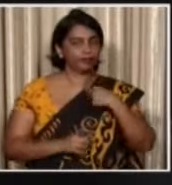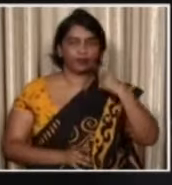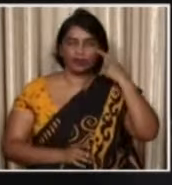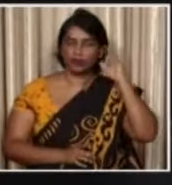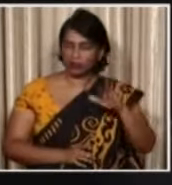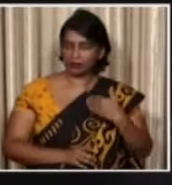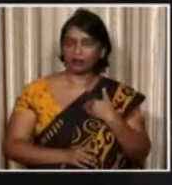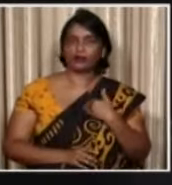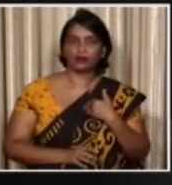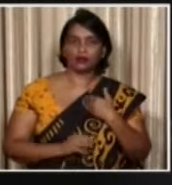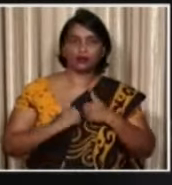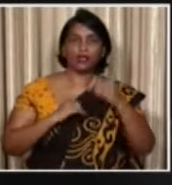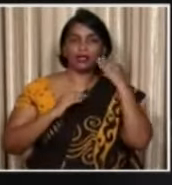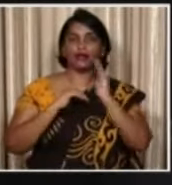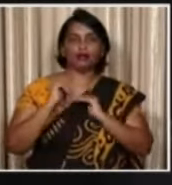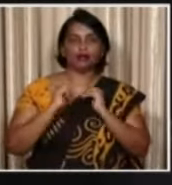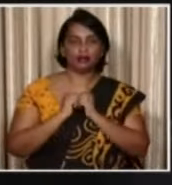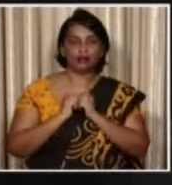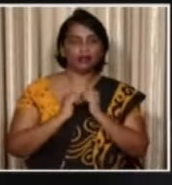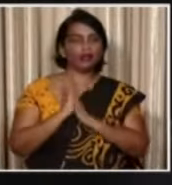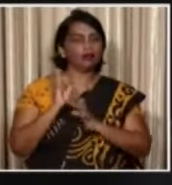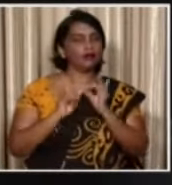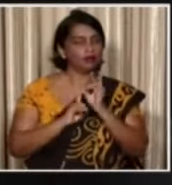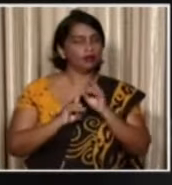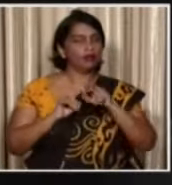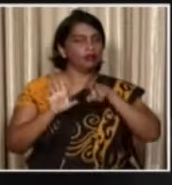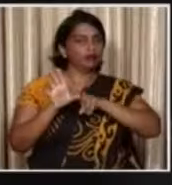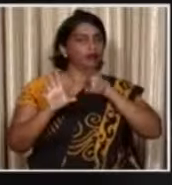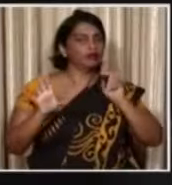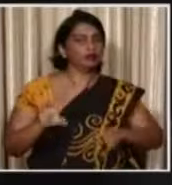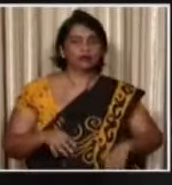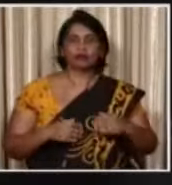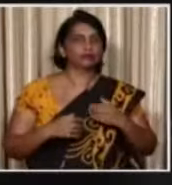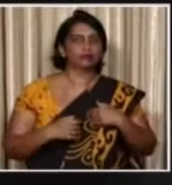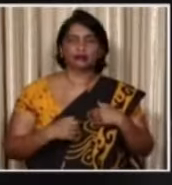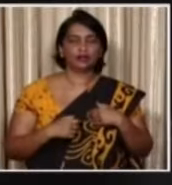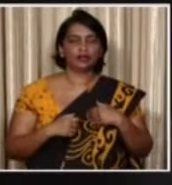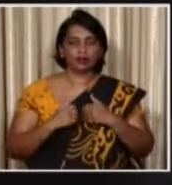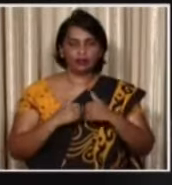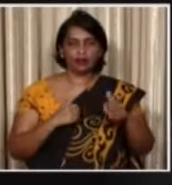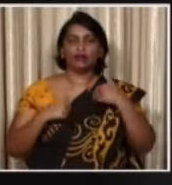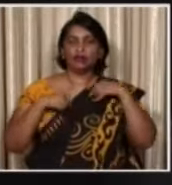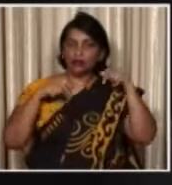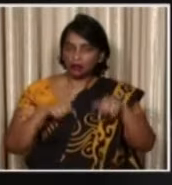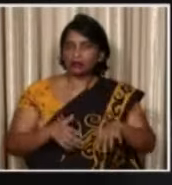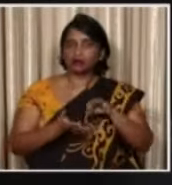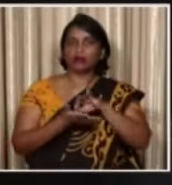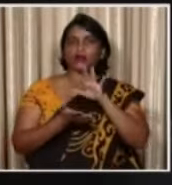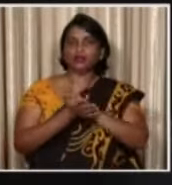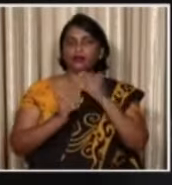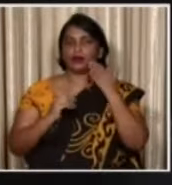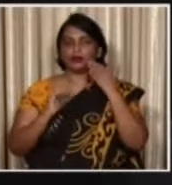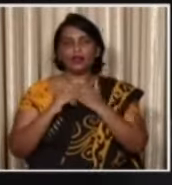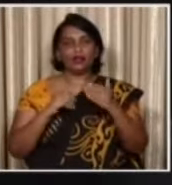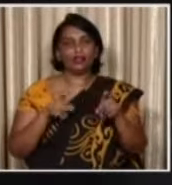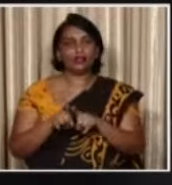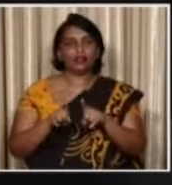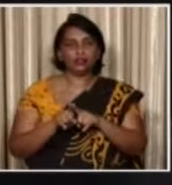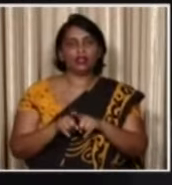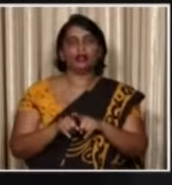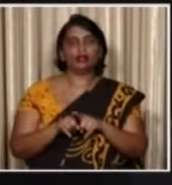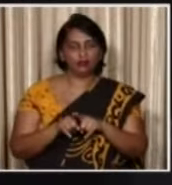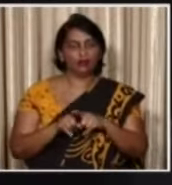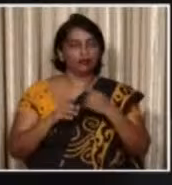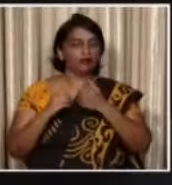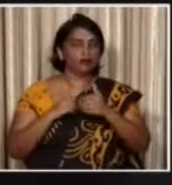Purutuemi, Mantri Dure Atterima, Mage Hitata Kisima Baraknehe, Ada Tiranatma Kavastavata Tamai, Mamamuna